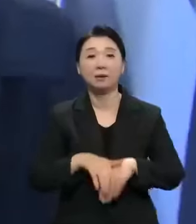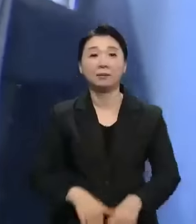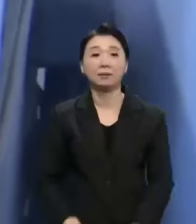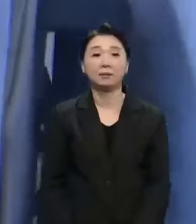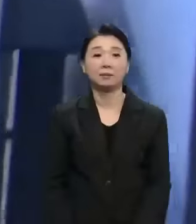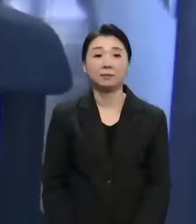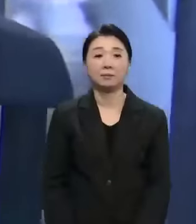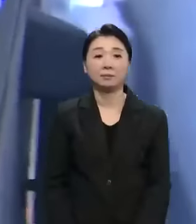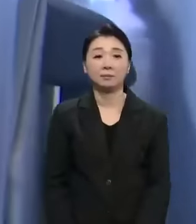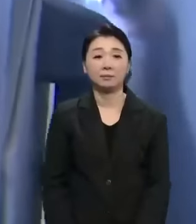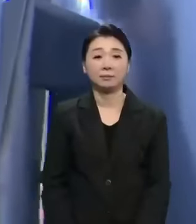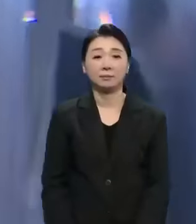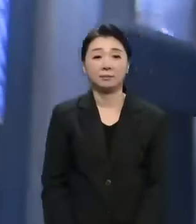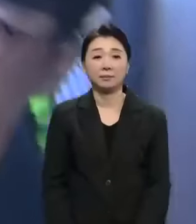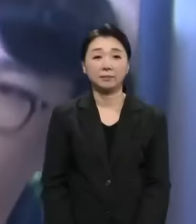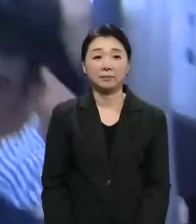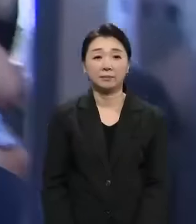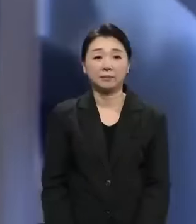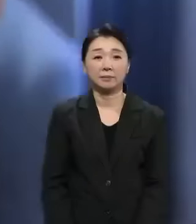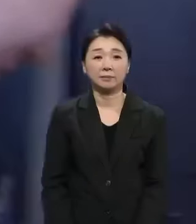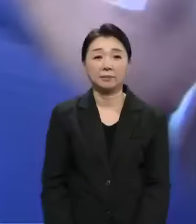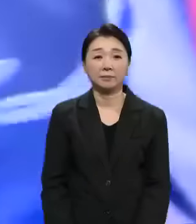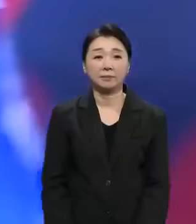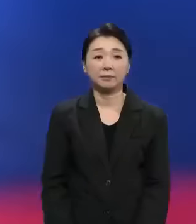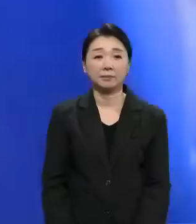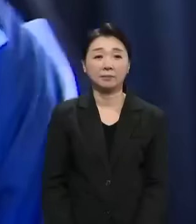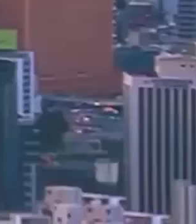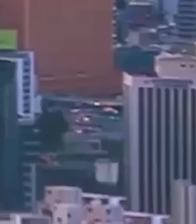밝혔습니다. JTBC 이승환입니다.